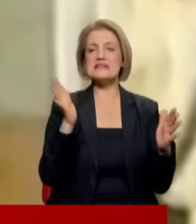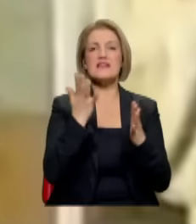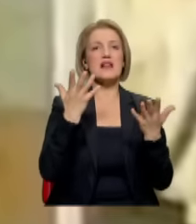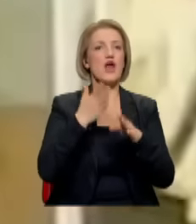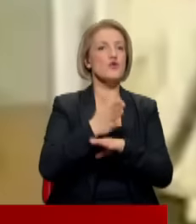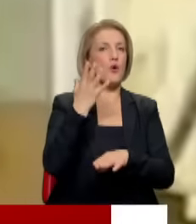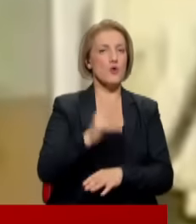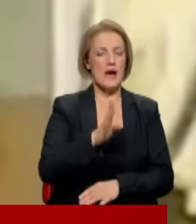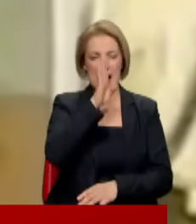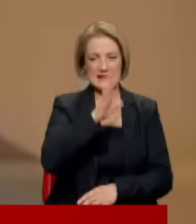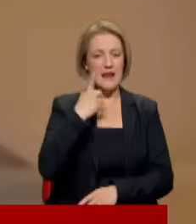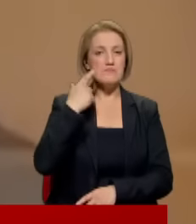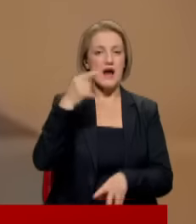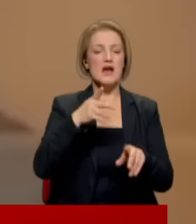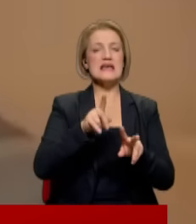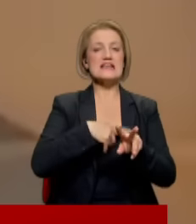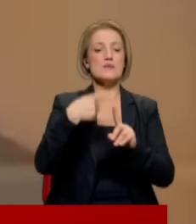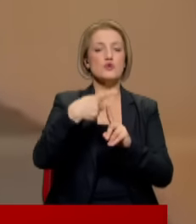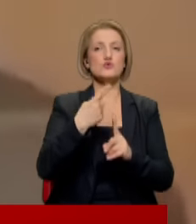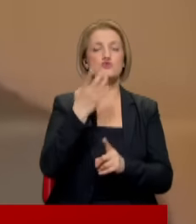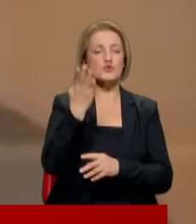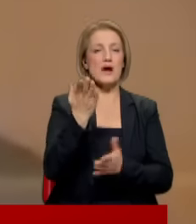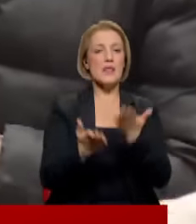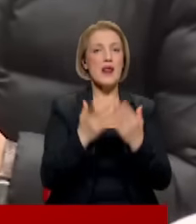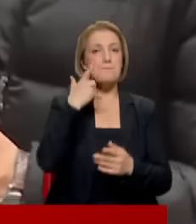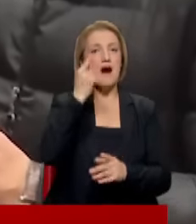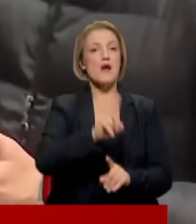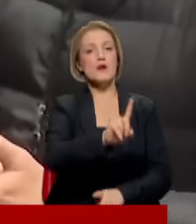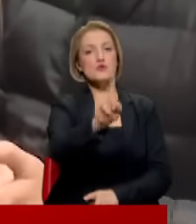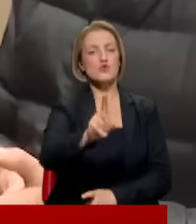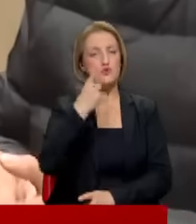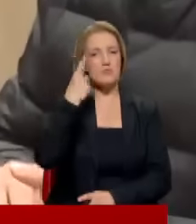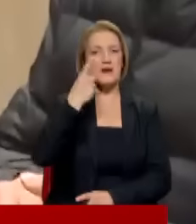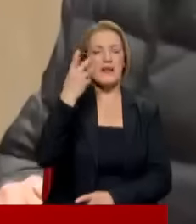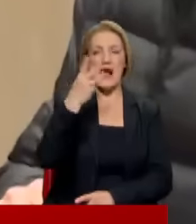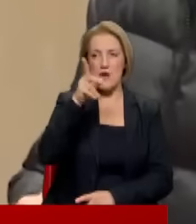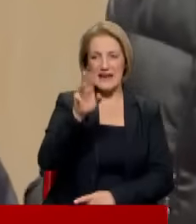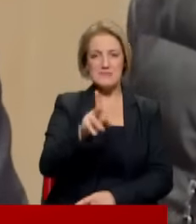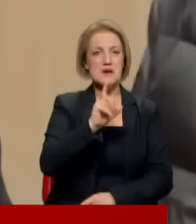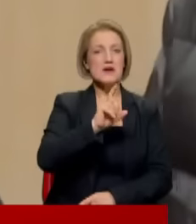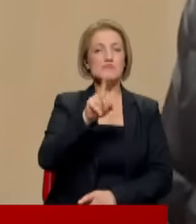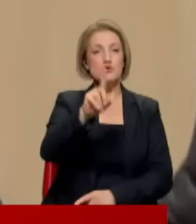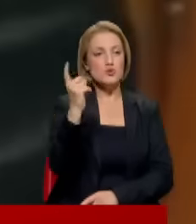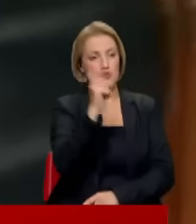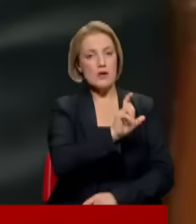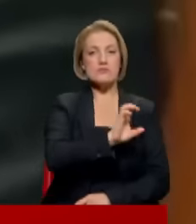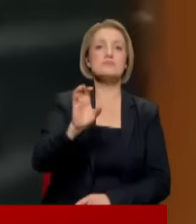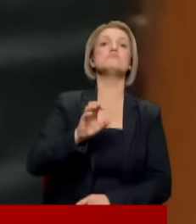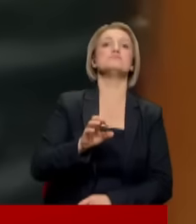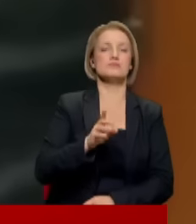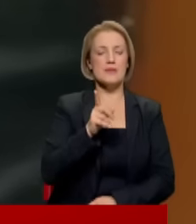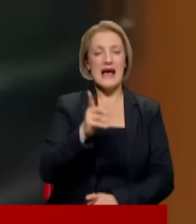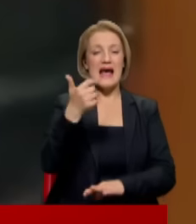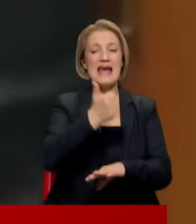gerçekleşecek adalet bakanı Yılmaz tunç'a soruldu cumhurbaşkanı eroğan gibi adalet bakanı da soruya yanıt vermedi iktidar